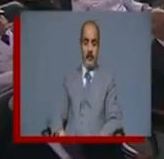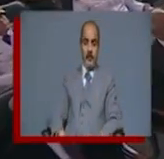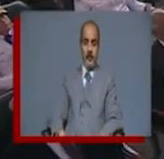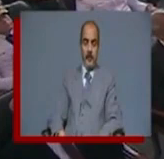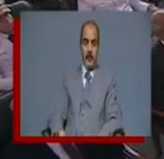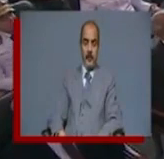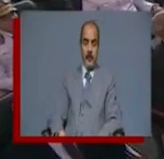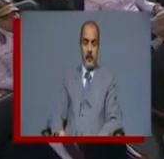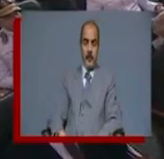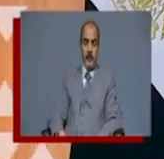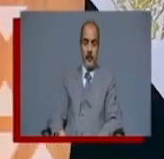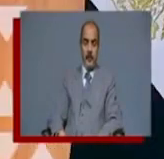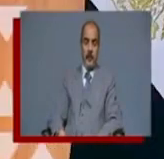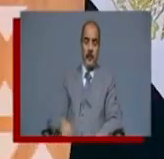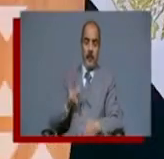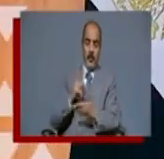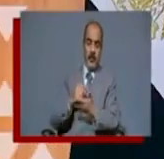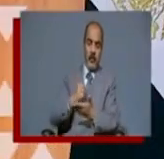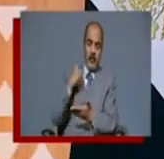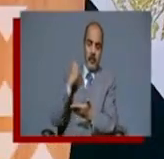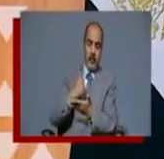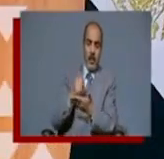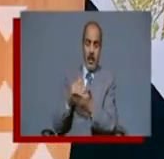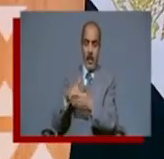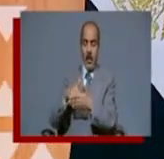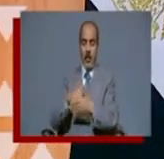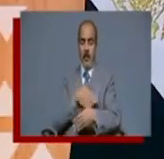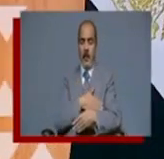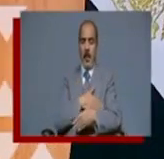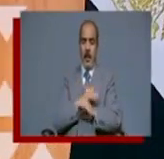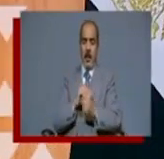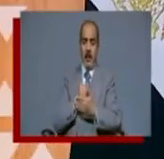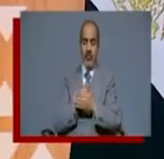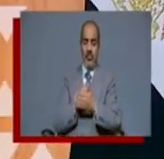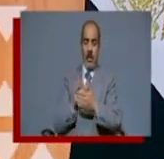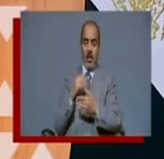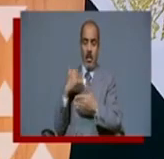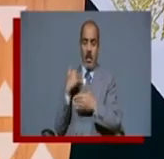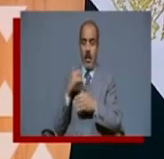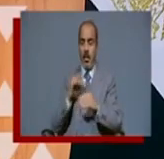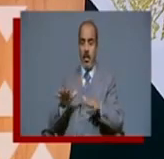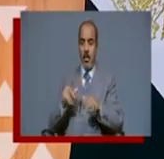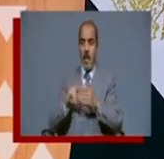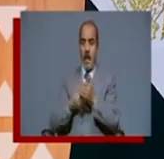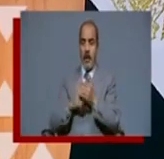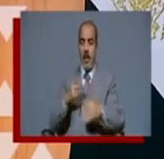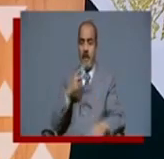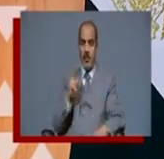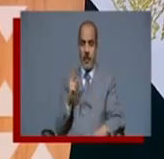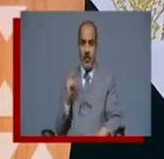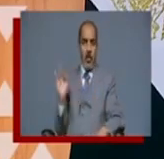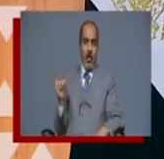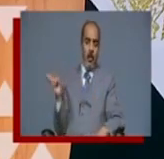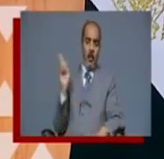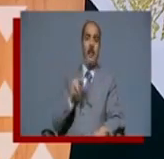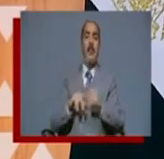السيده العامله وبين الرجل وعلى فكره دي نقطه بتناقش عالميا ويمكن مثلا دوله زي بريطانيا رغم انها دوله متقدمه